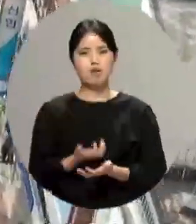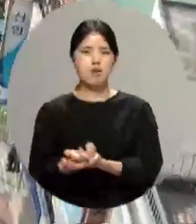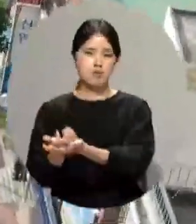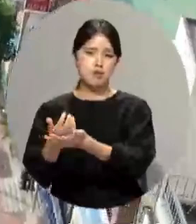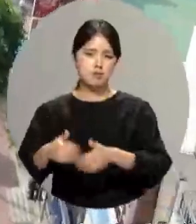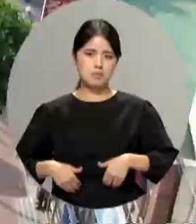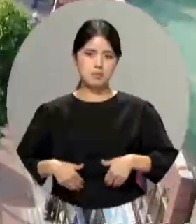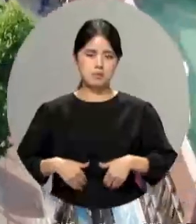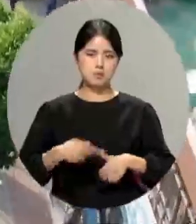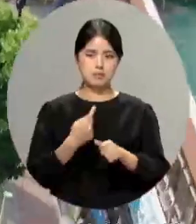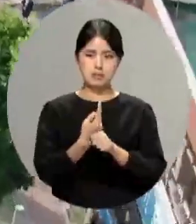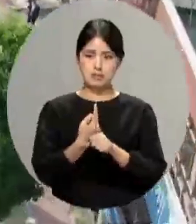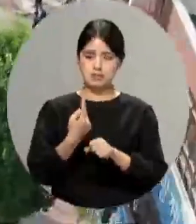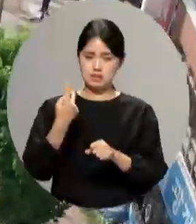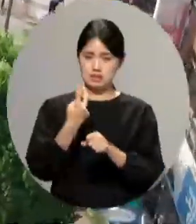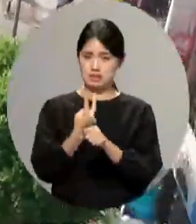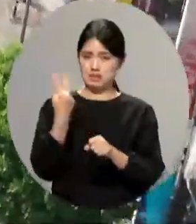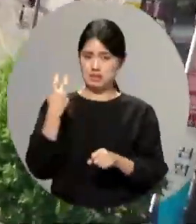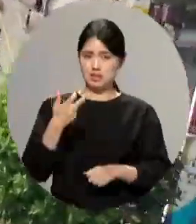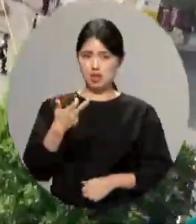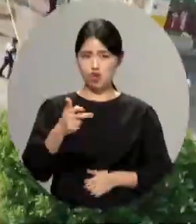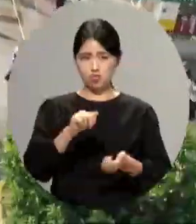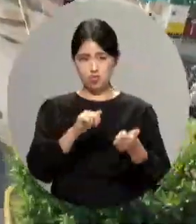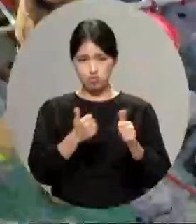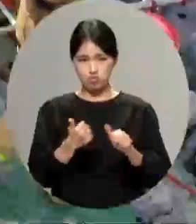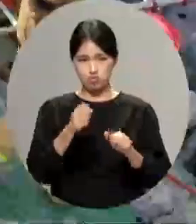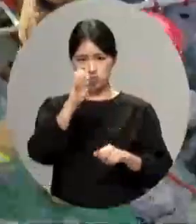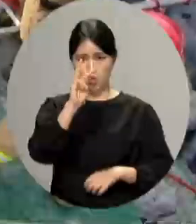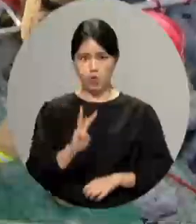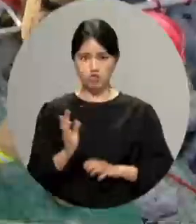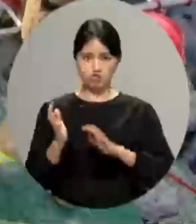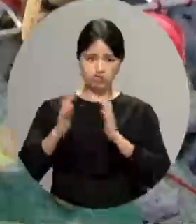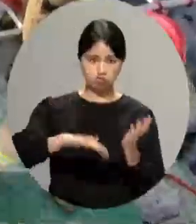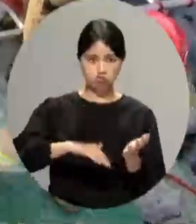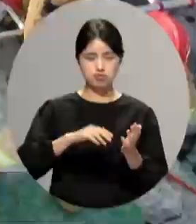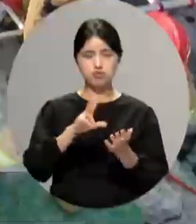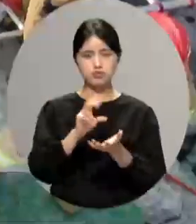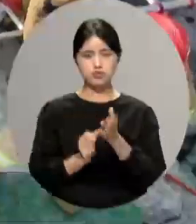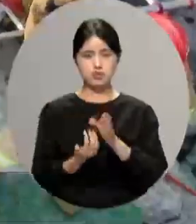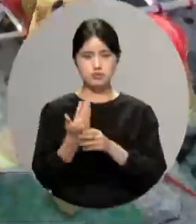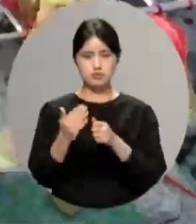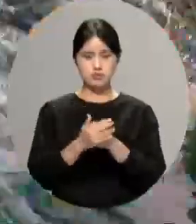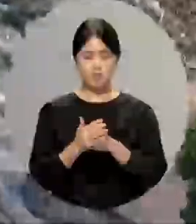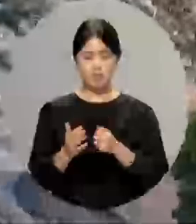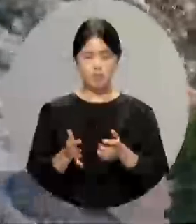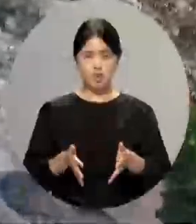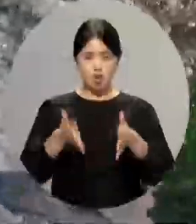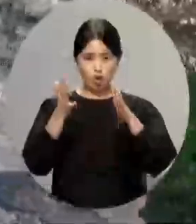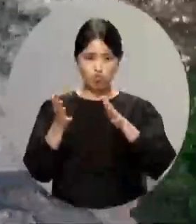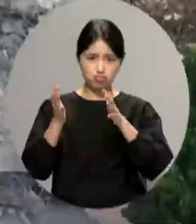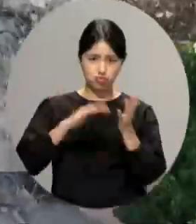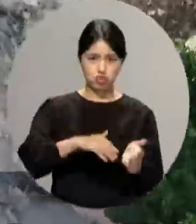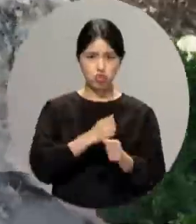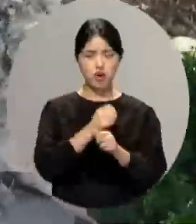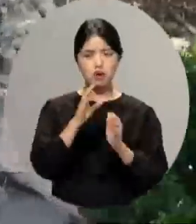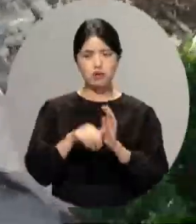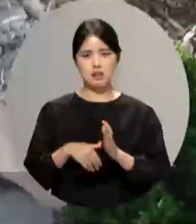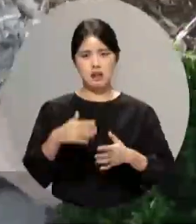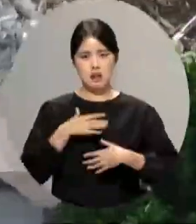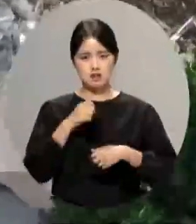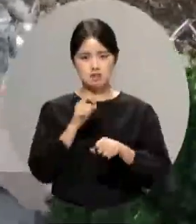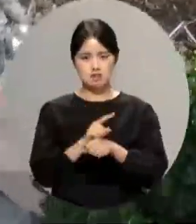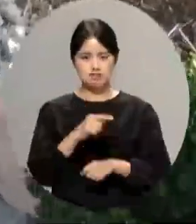재작년 17명의 사상자를 낸 광주 학동 건물 붕괴 사고 등을 계기로 건물 철거의 안전성을 확인하는